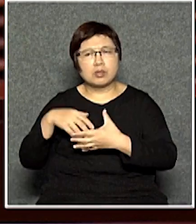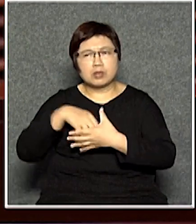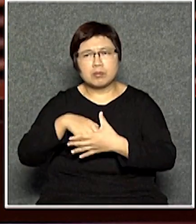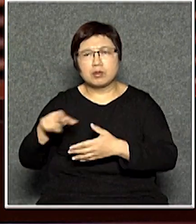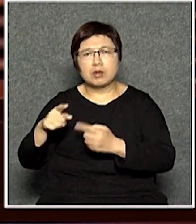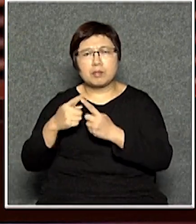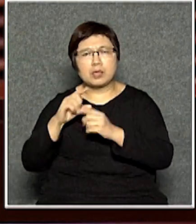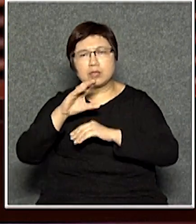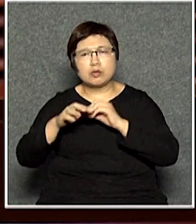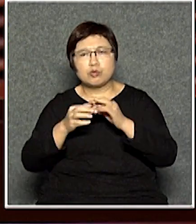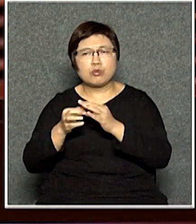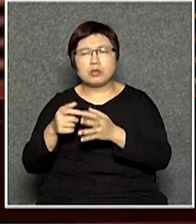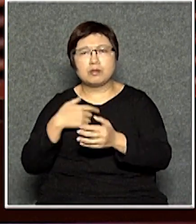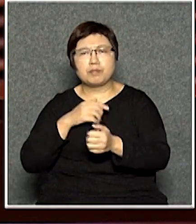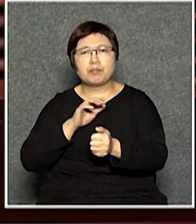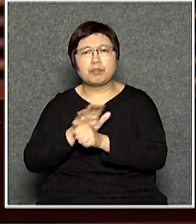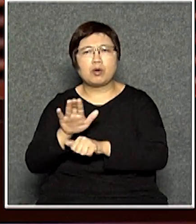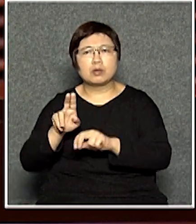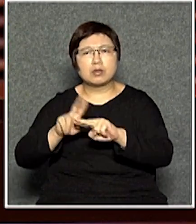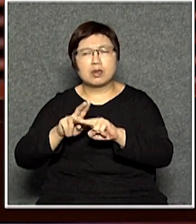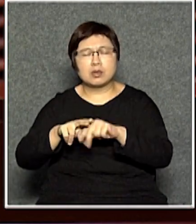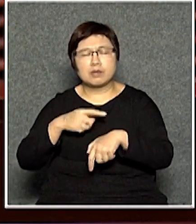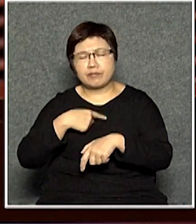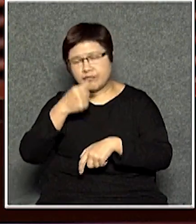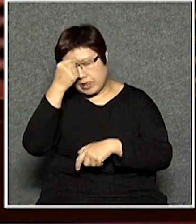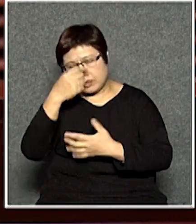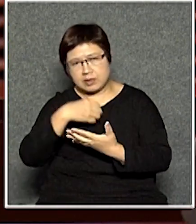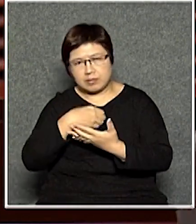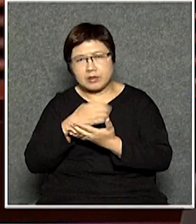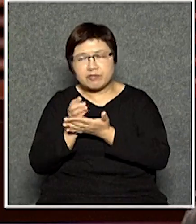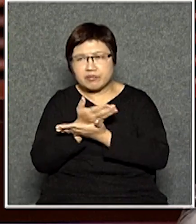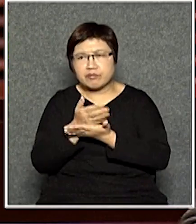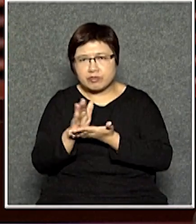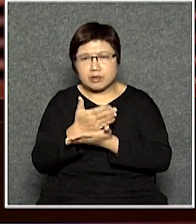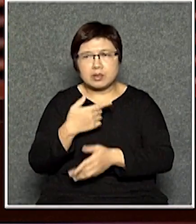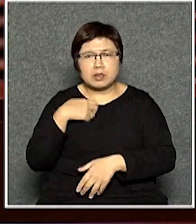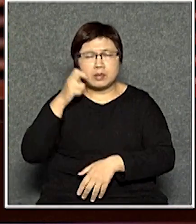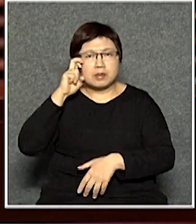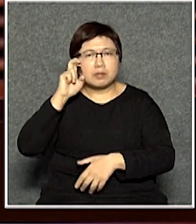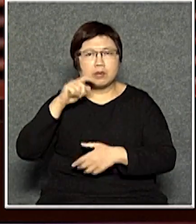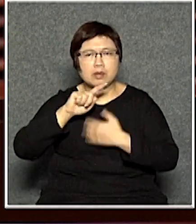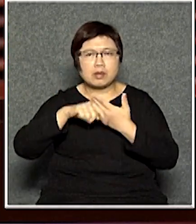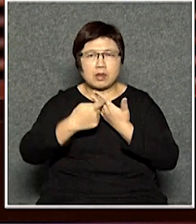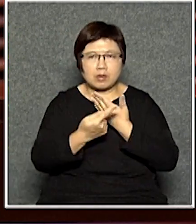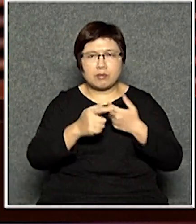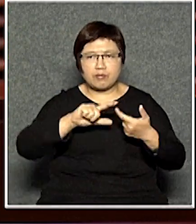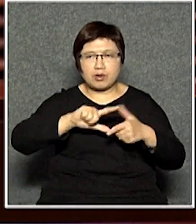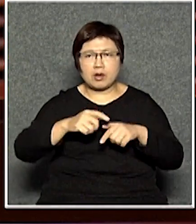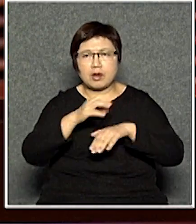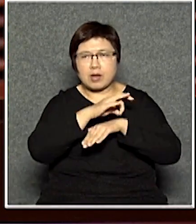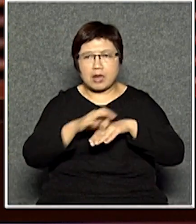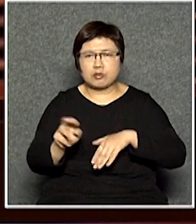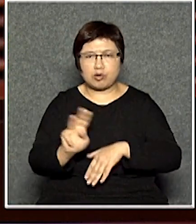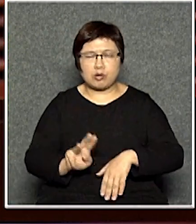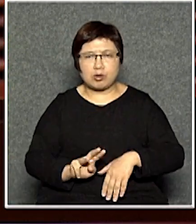然同意我們要為祖國分憂嘛。既然要為祖國分憂，為什麼我們不想一下用其他的方法去節省用水